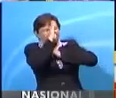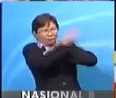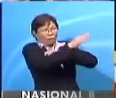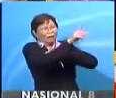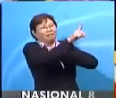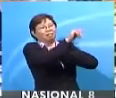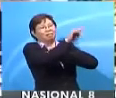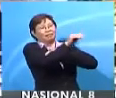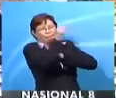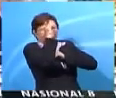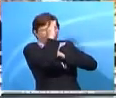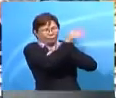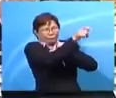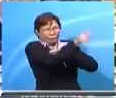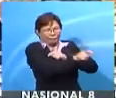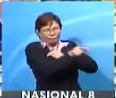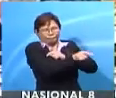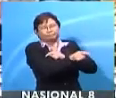beliau.